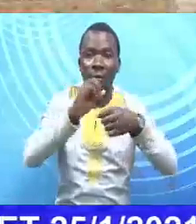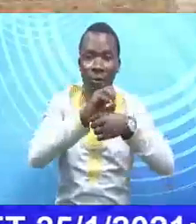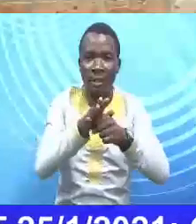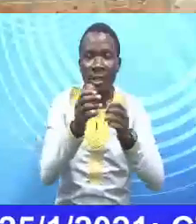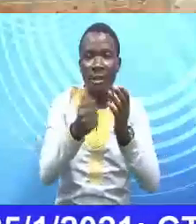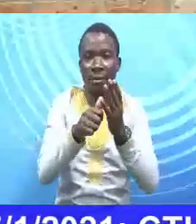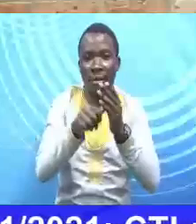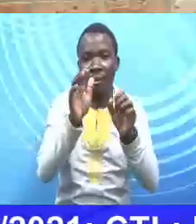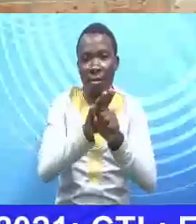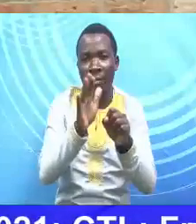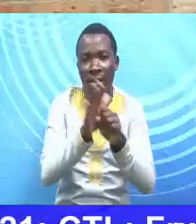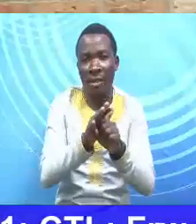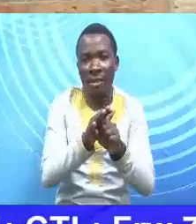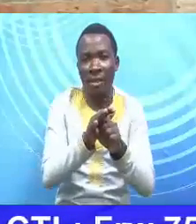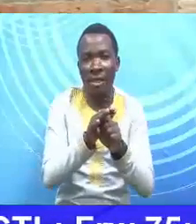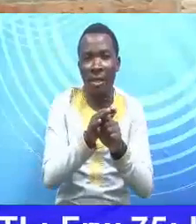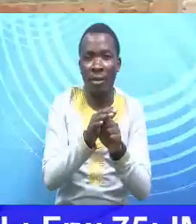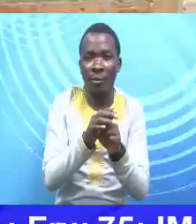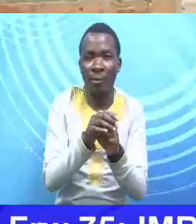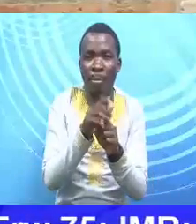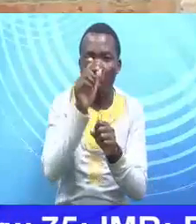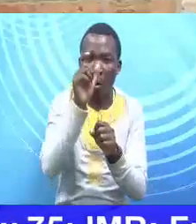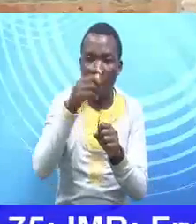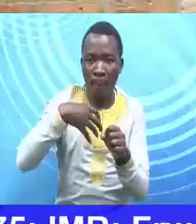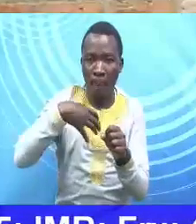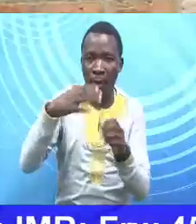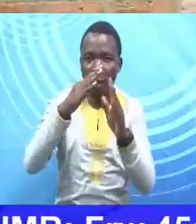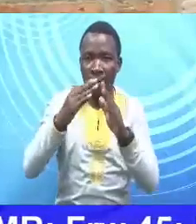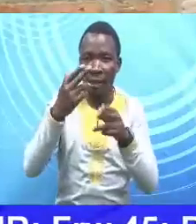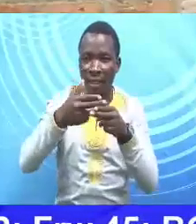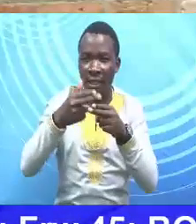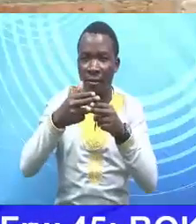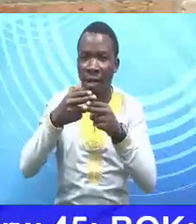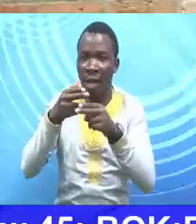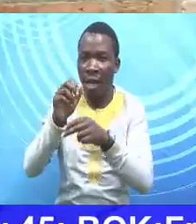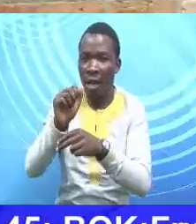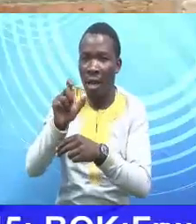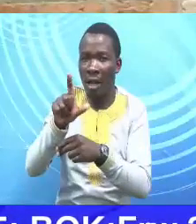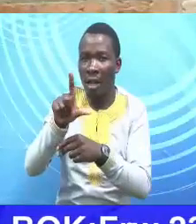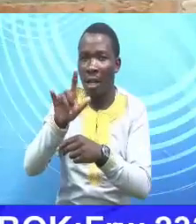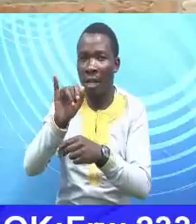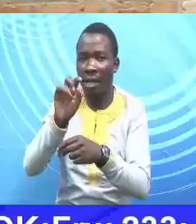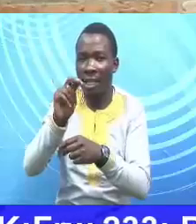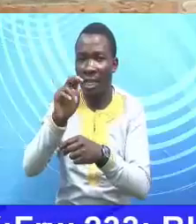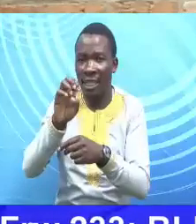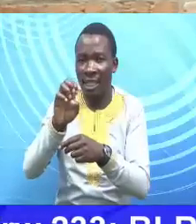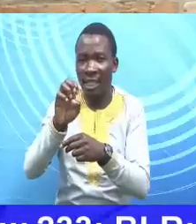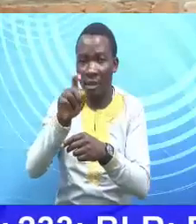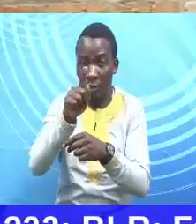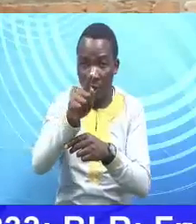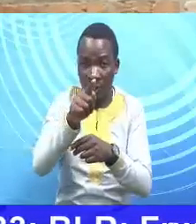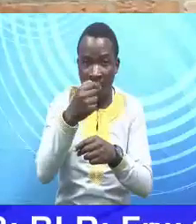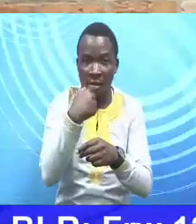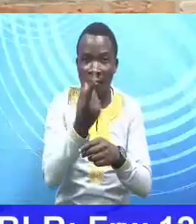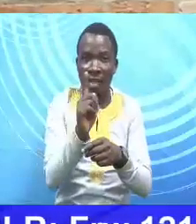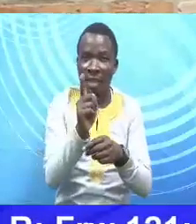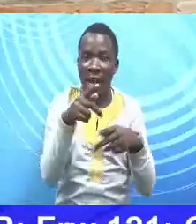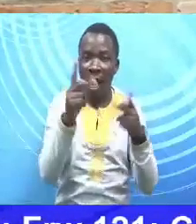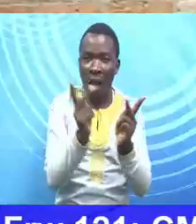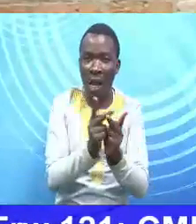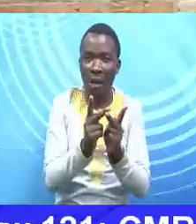ubwo kwadishaga yitwa nde nyiramazi bamwita ibambasi arine ngo yarambwiye ngo nta hamwe namureka